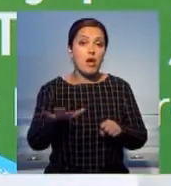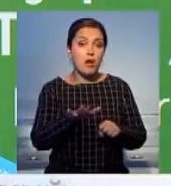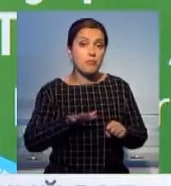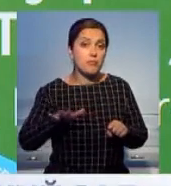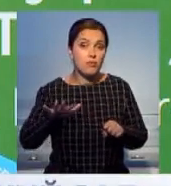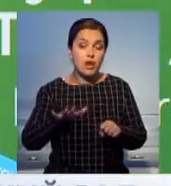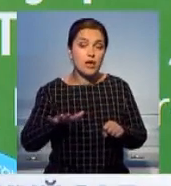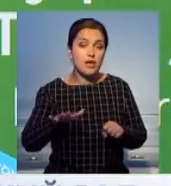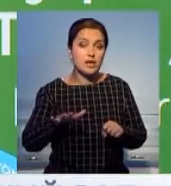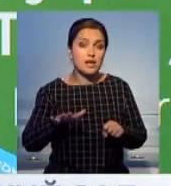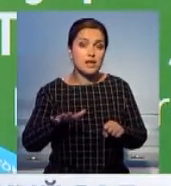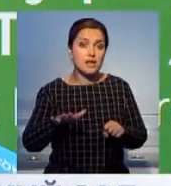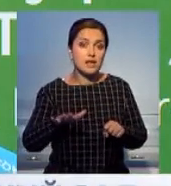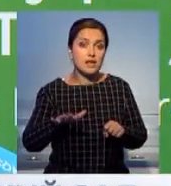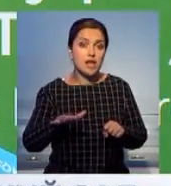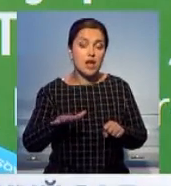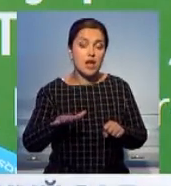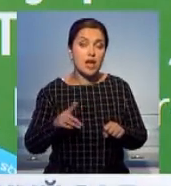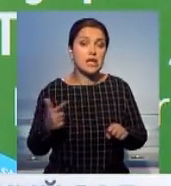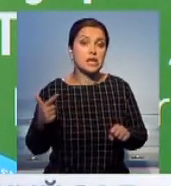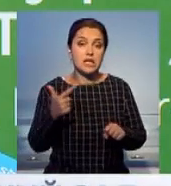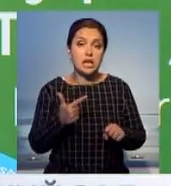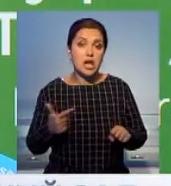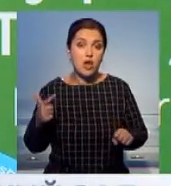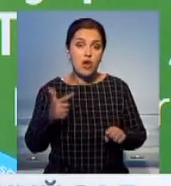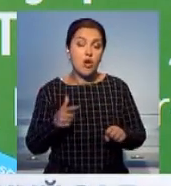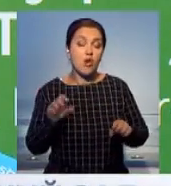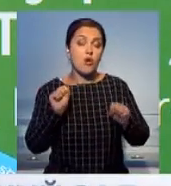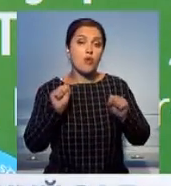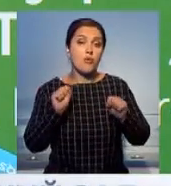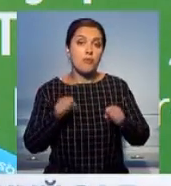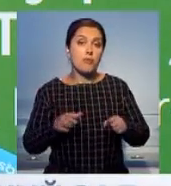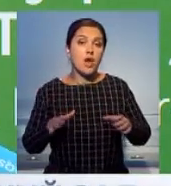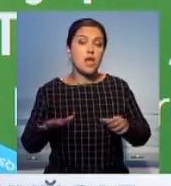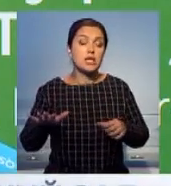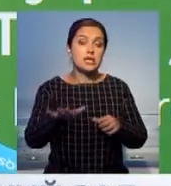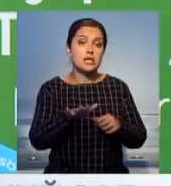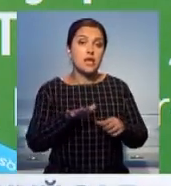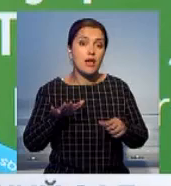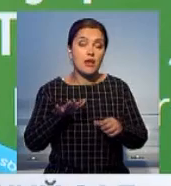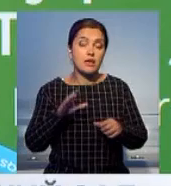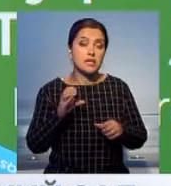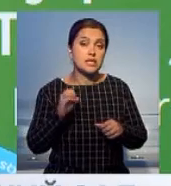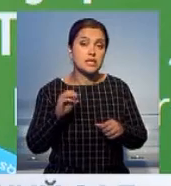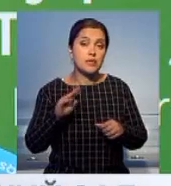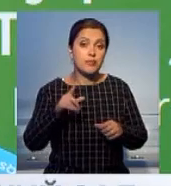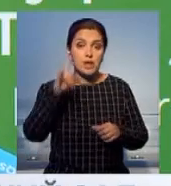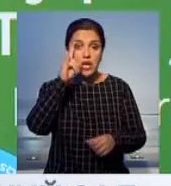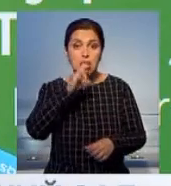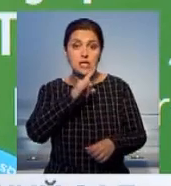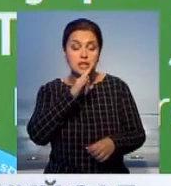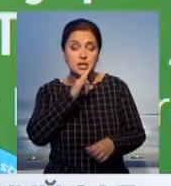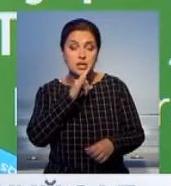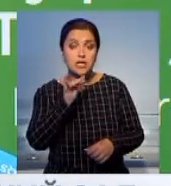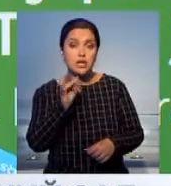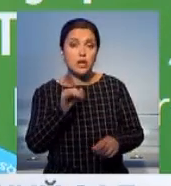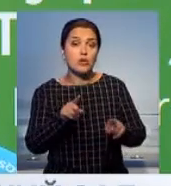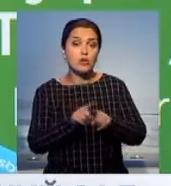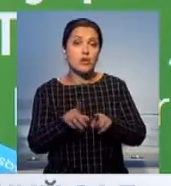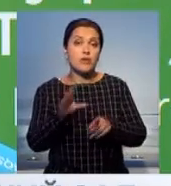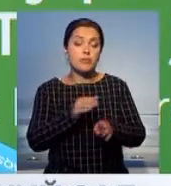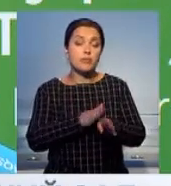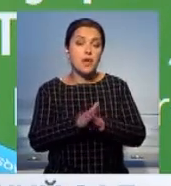широком смысле. Он может представлять степные сообщества, естественно, Казахстана, но не только, а вообще-то